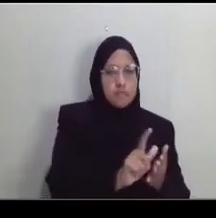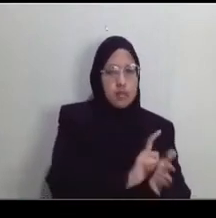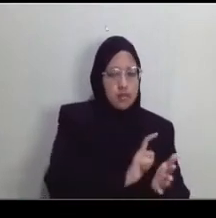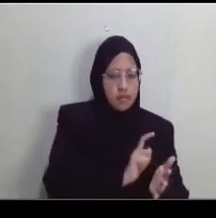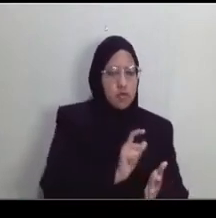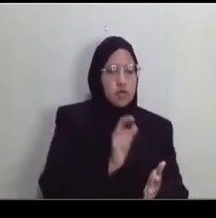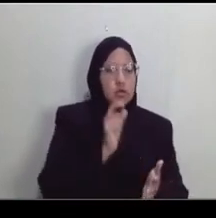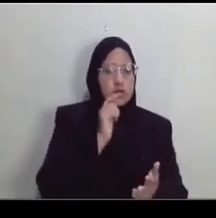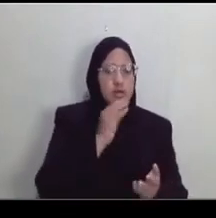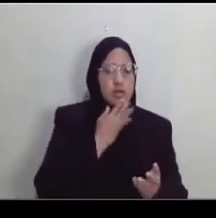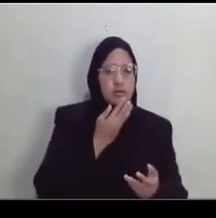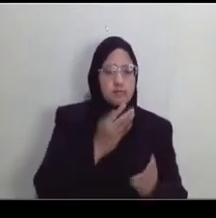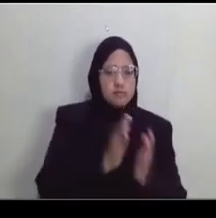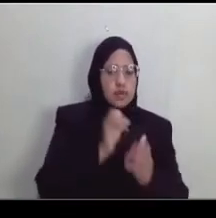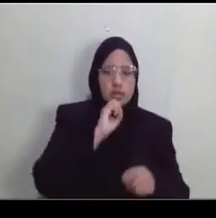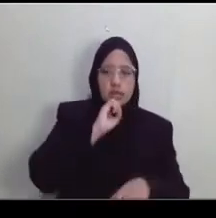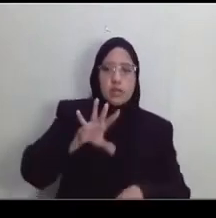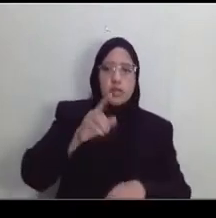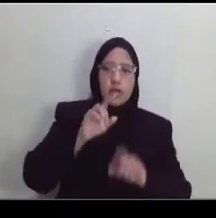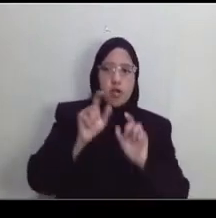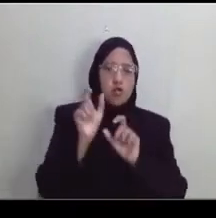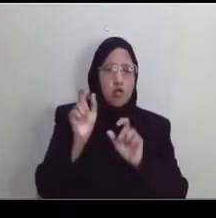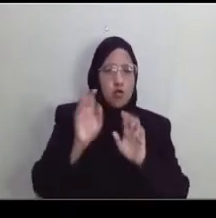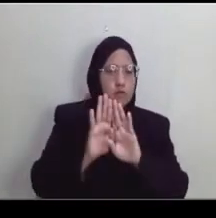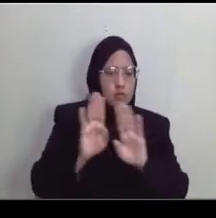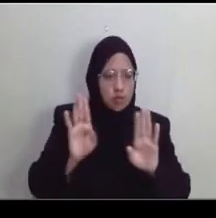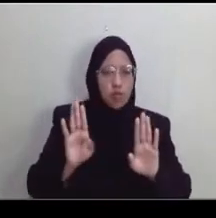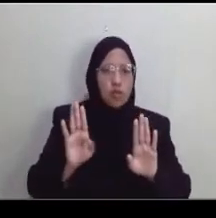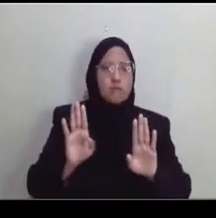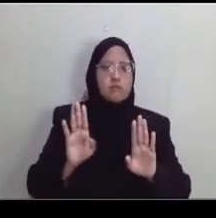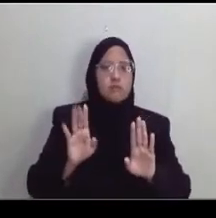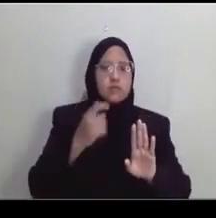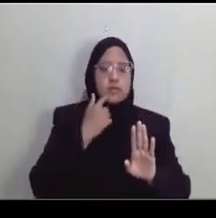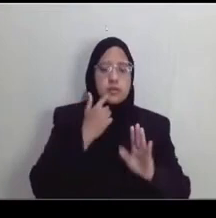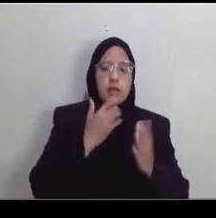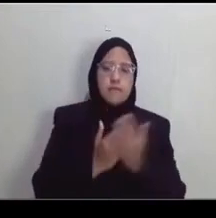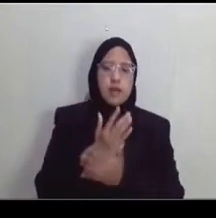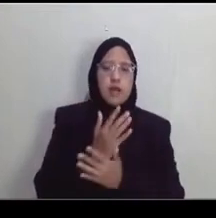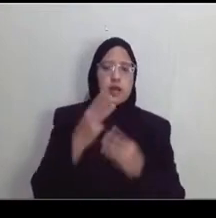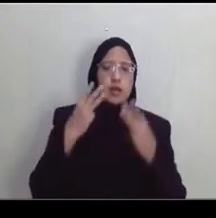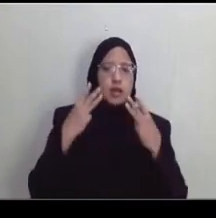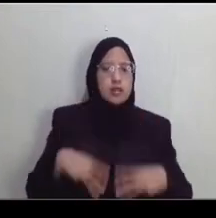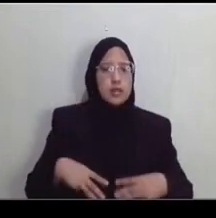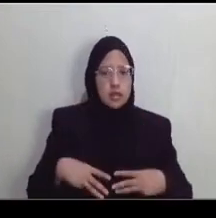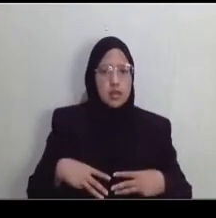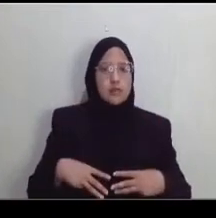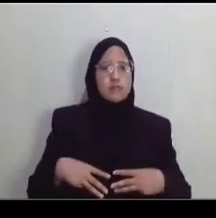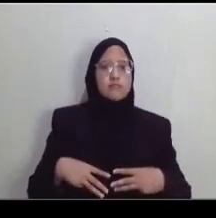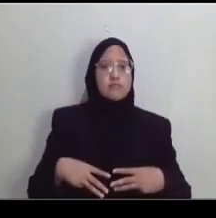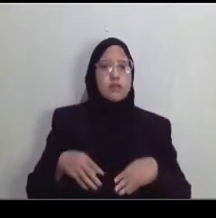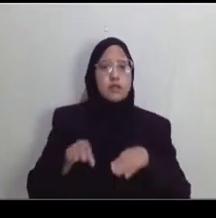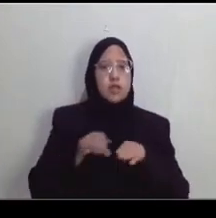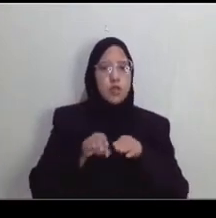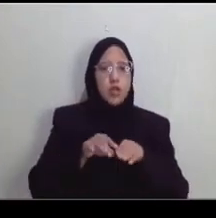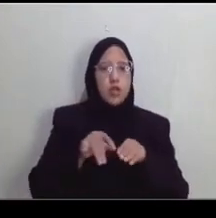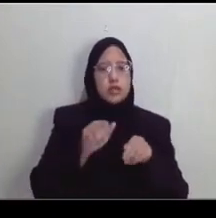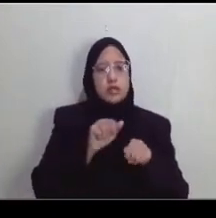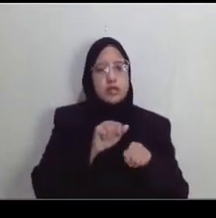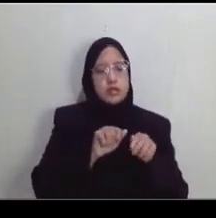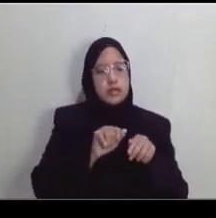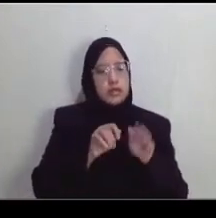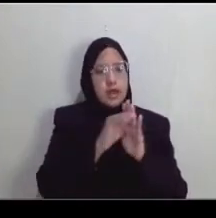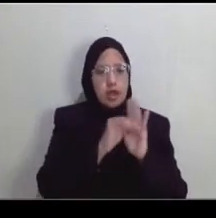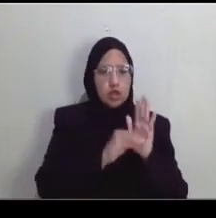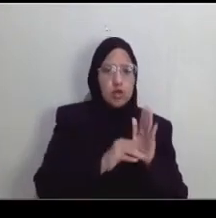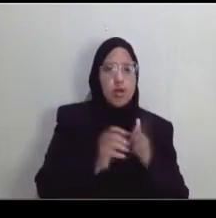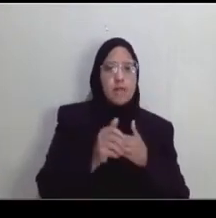diduga merupakan bentuk pelanggaran etik sebagaimana termaksud dalam kode etik dan perilaku hakim konstitusi